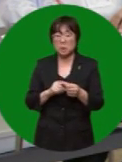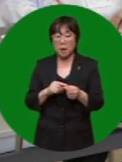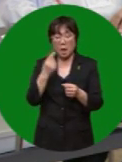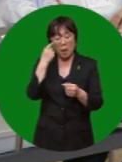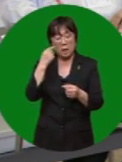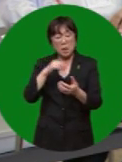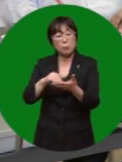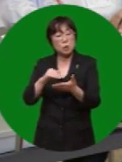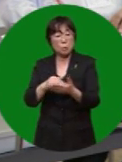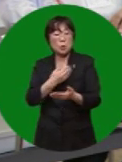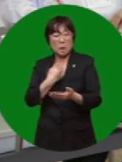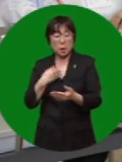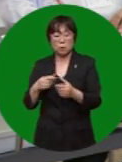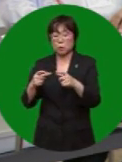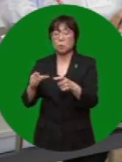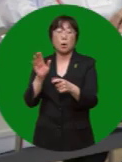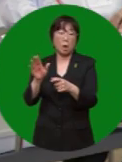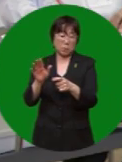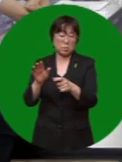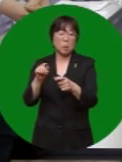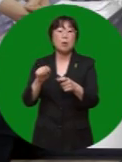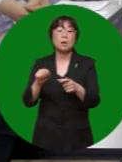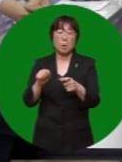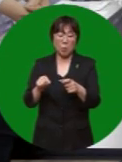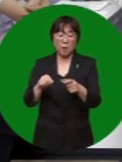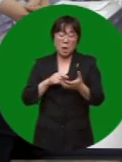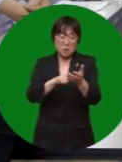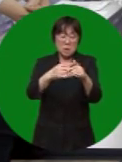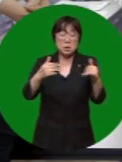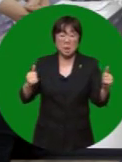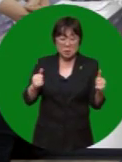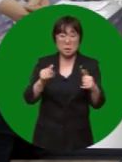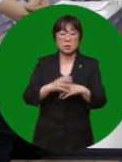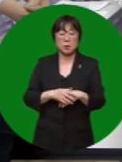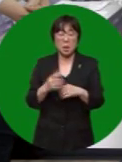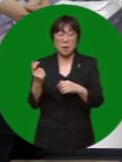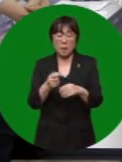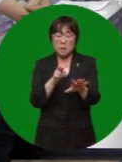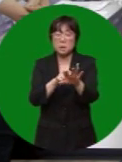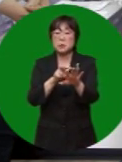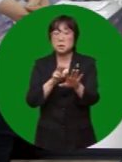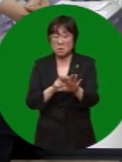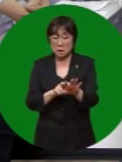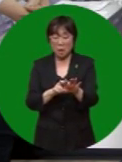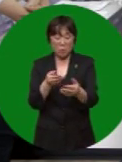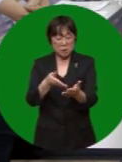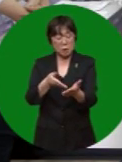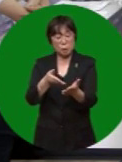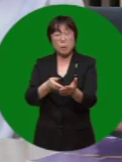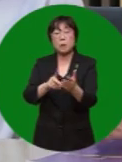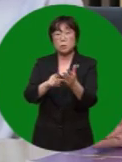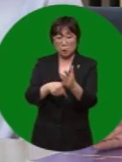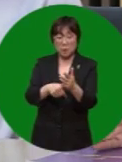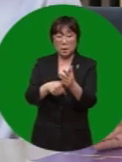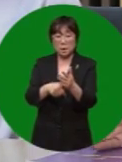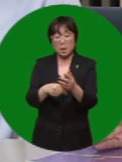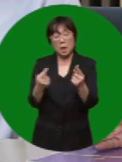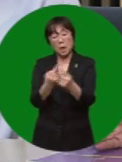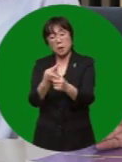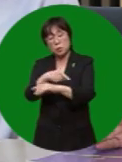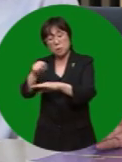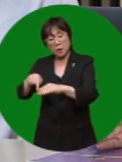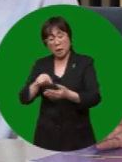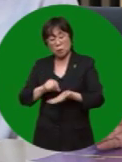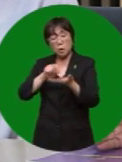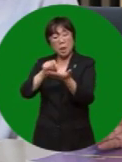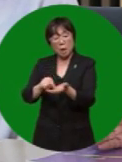たいなのもできるようなソフトもあるんですね。ということは、申請者の方に耐震診断を説明する場合、改修設計の提案